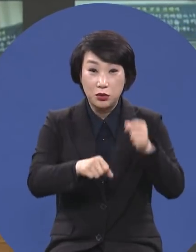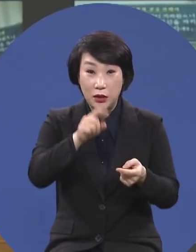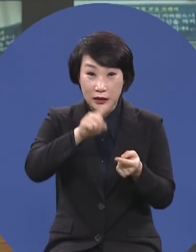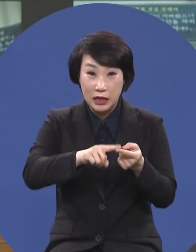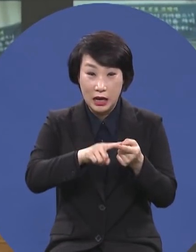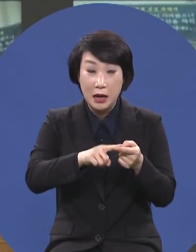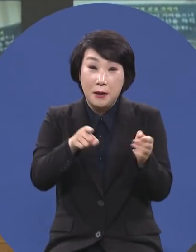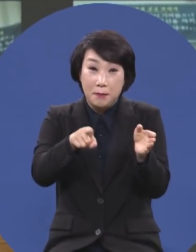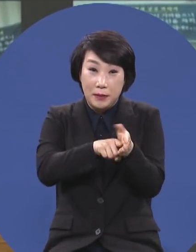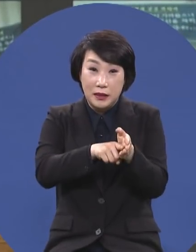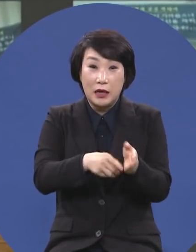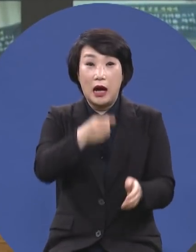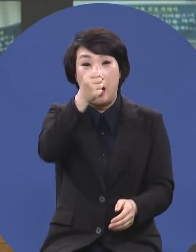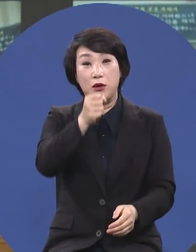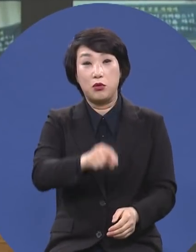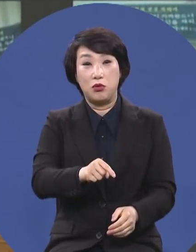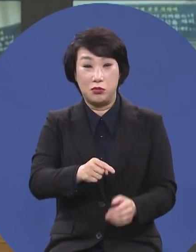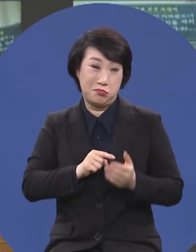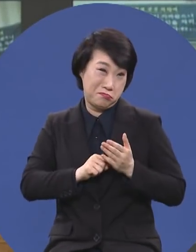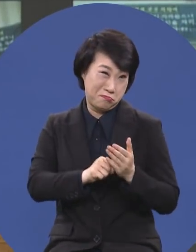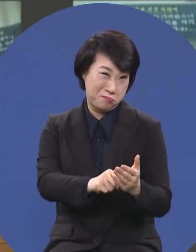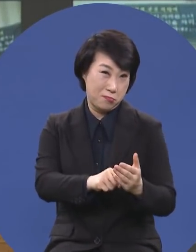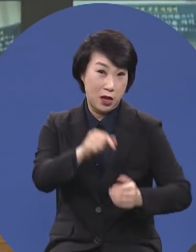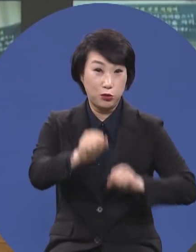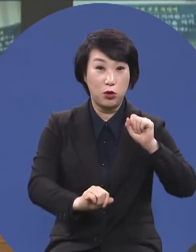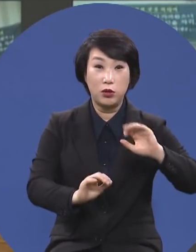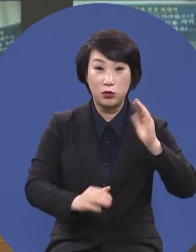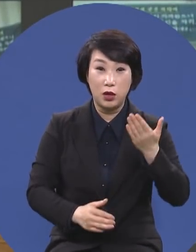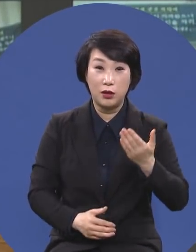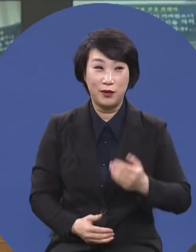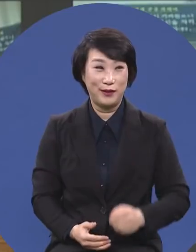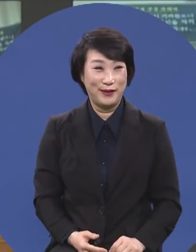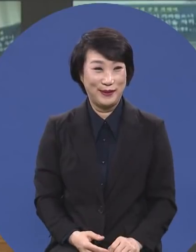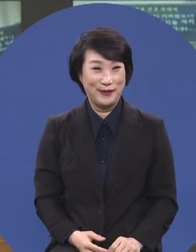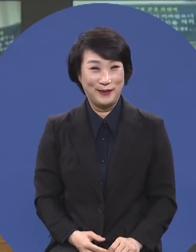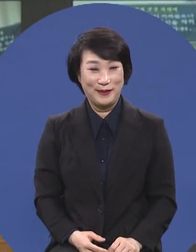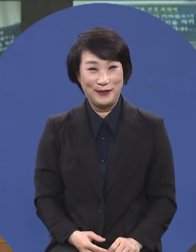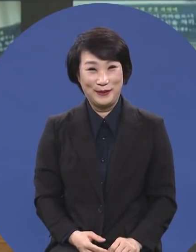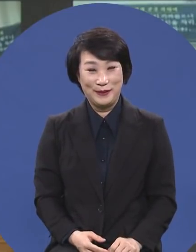대한 믿음을 가지고 거침없이 행동하게 됩니다.